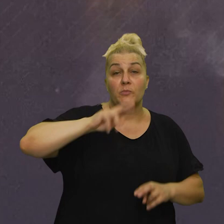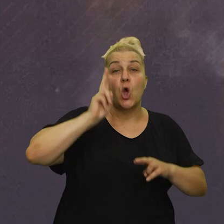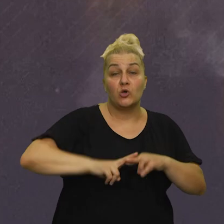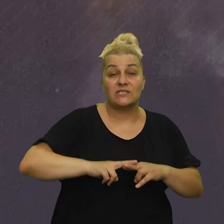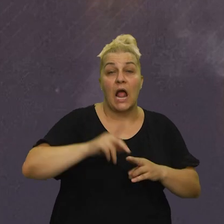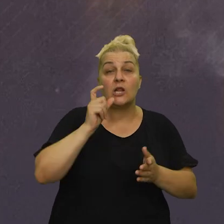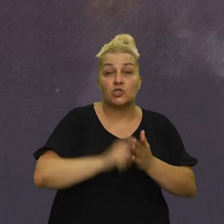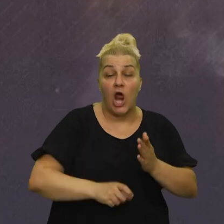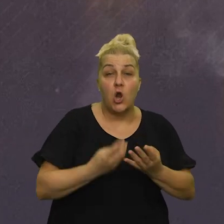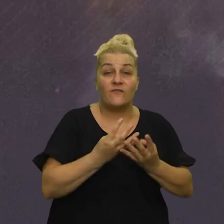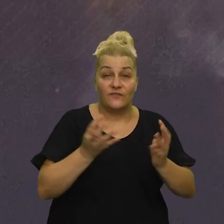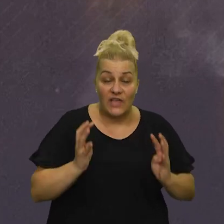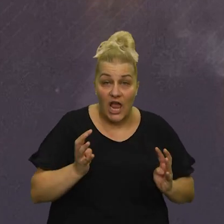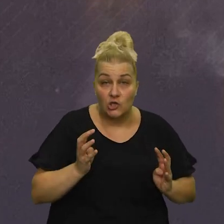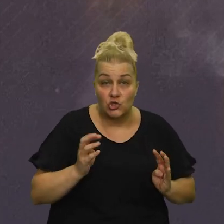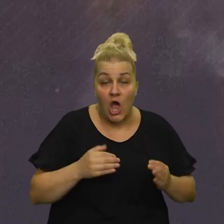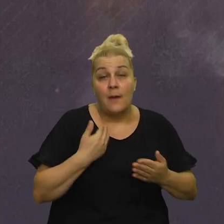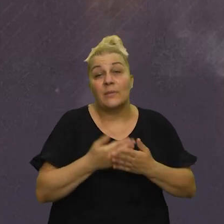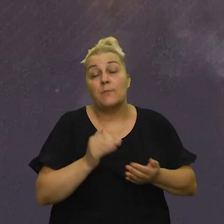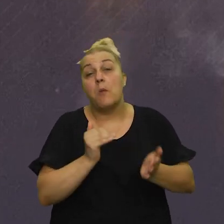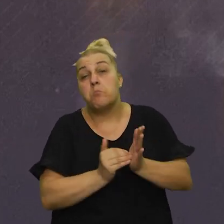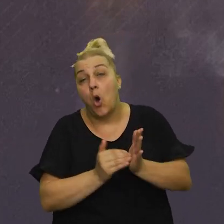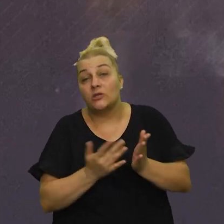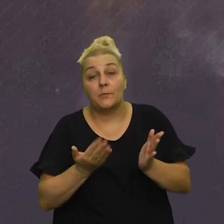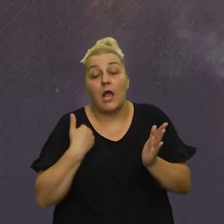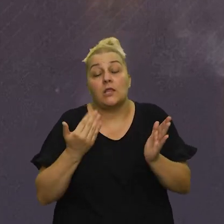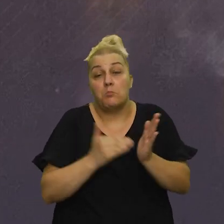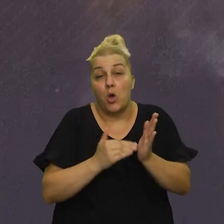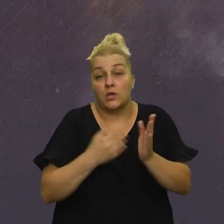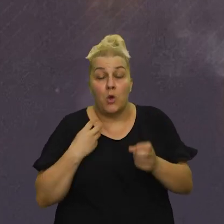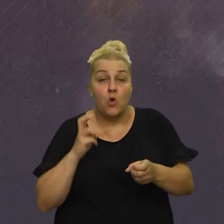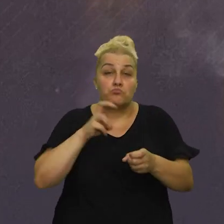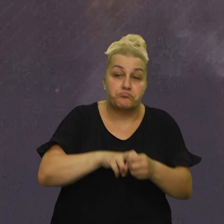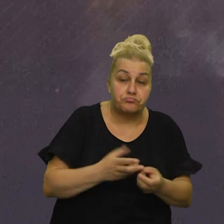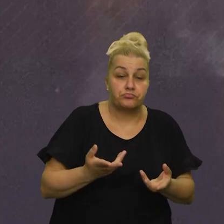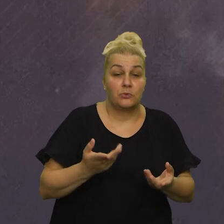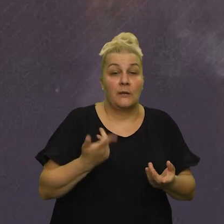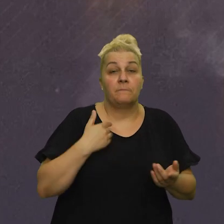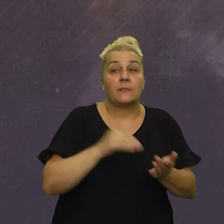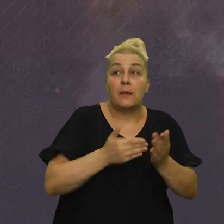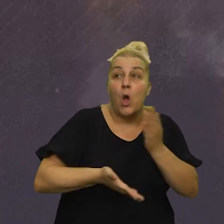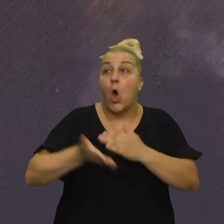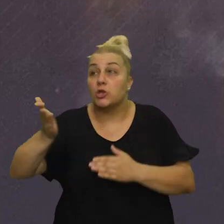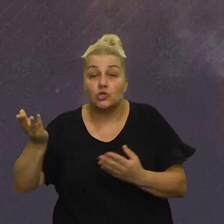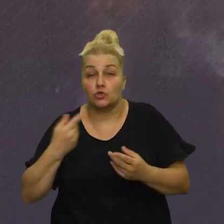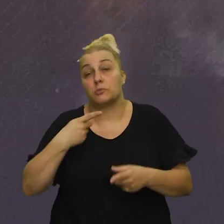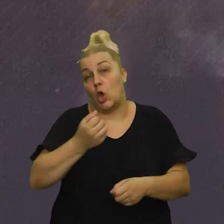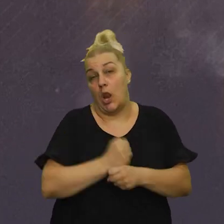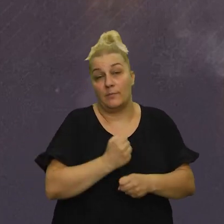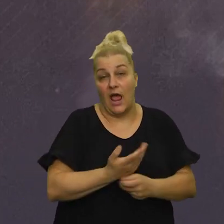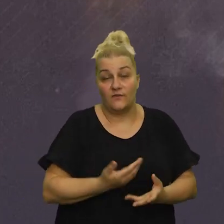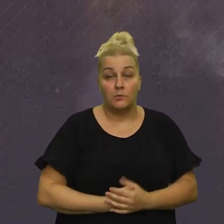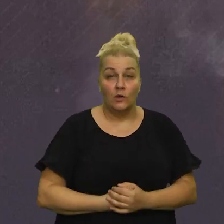vijeća prema potrebi kada treba uskočiti, negdje treba otići, mi to